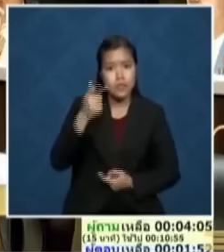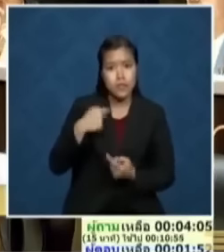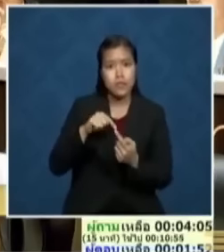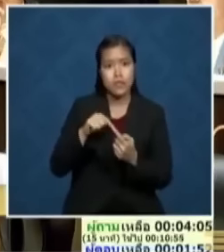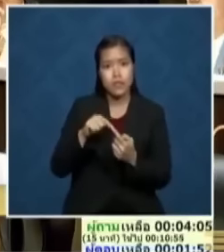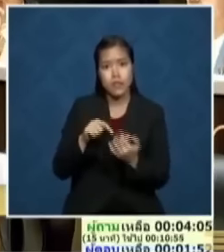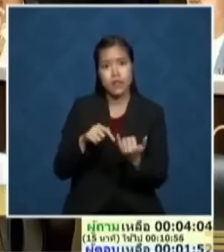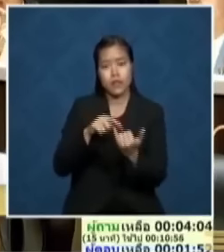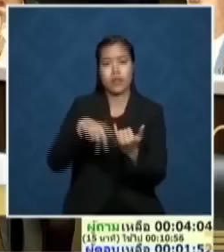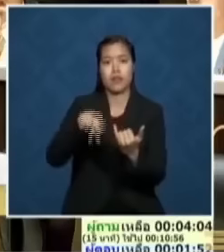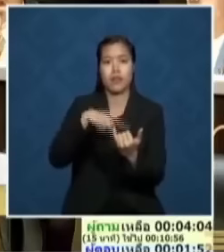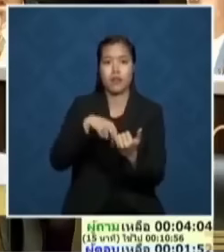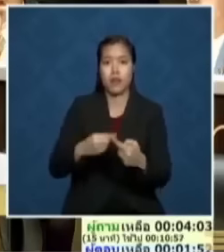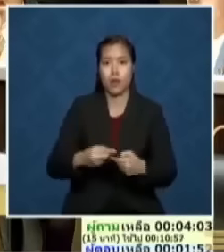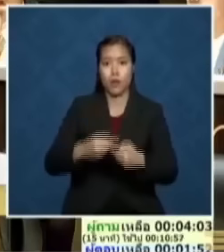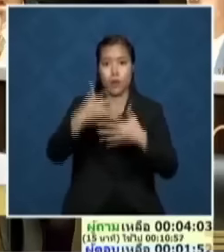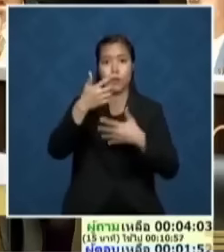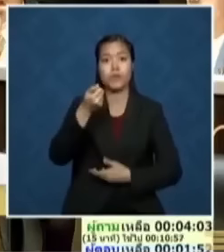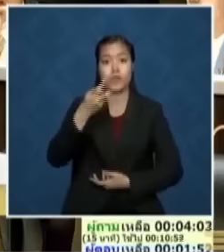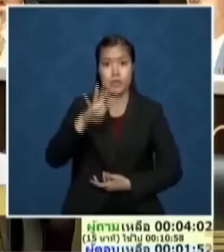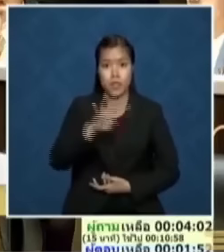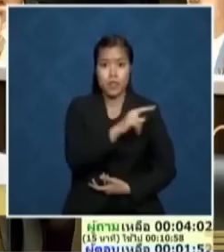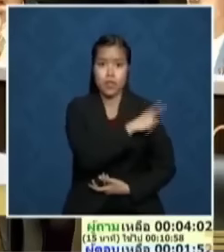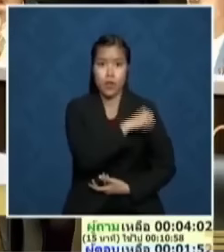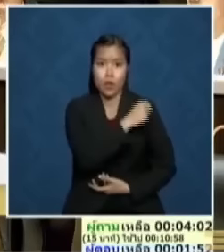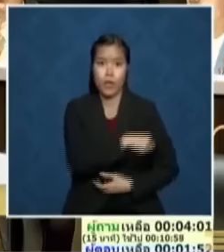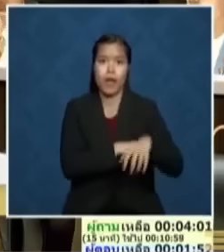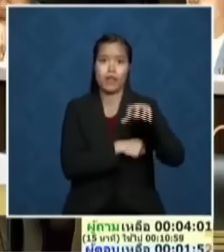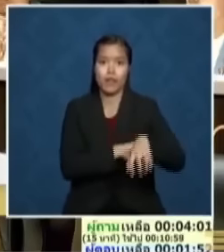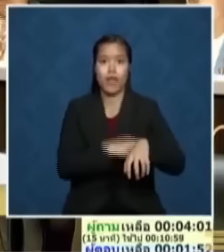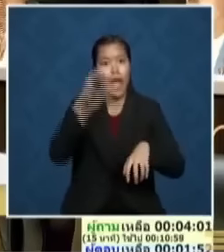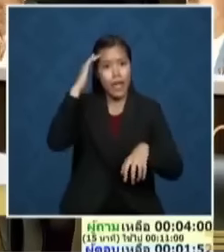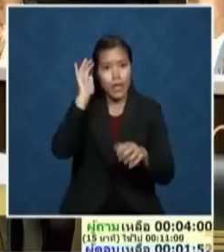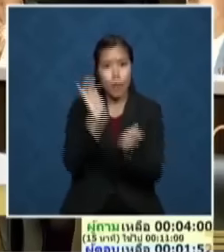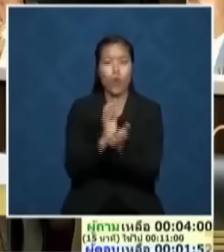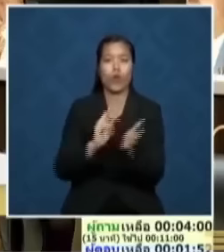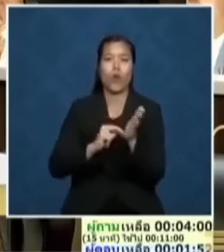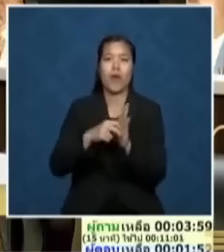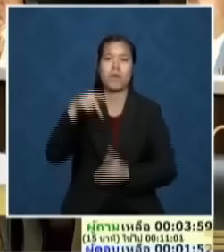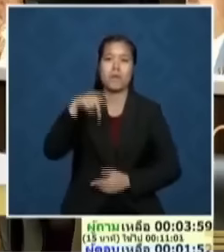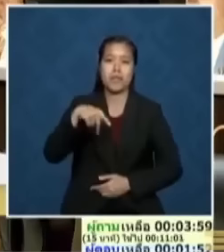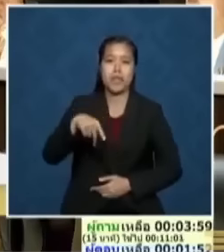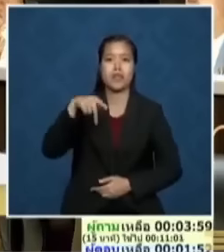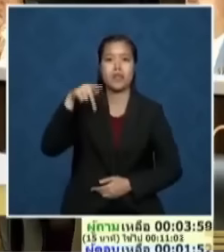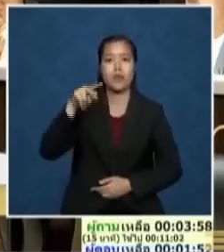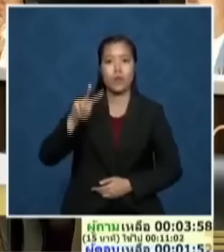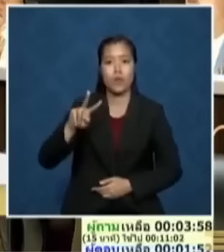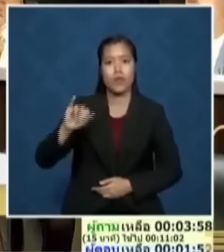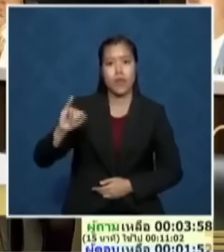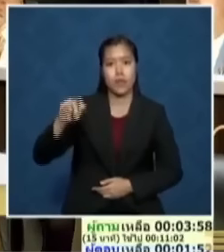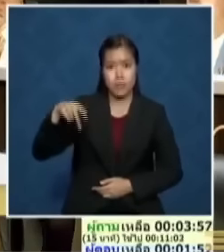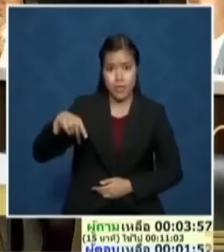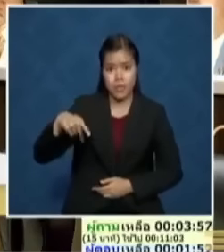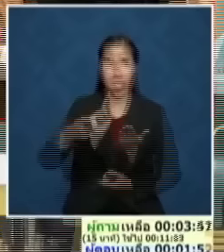ว่าตั้งใจว่าต้นเดือนมกราจะต้องมีการประชุมคณะกรรมการราชทัณฑ์ซึ่งตนเนี่ยเป็นประธานนะอ้าวถ้าอย่